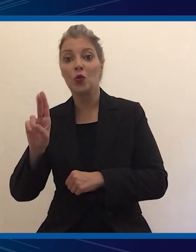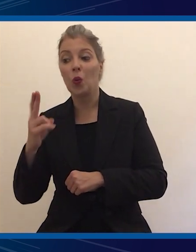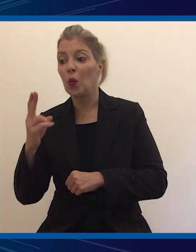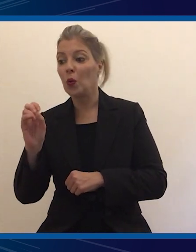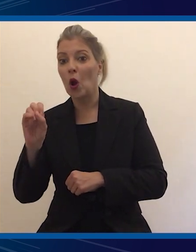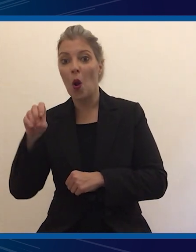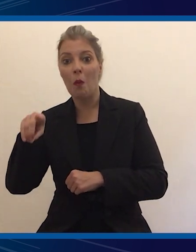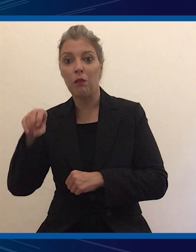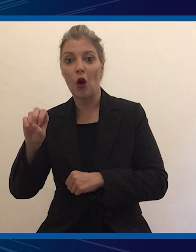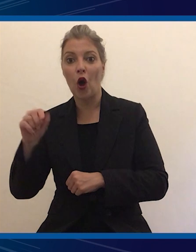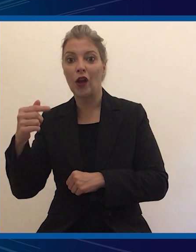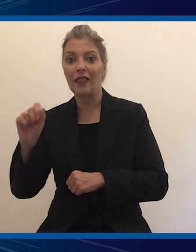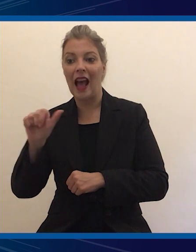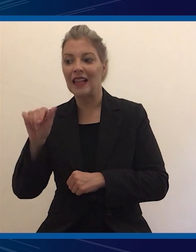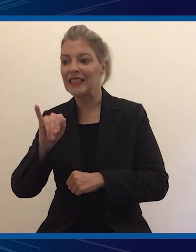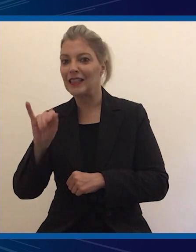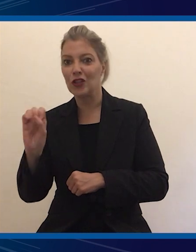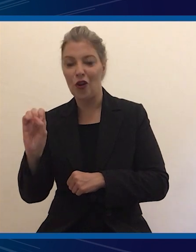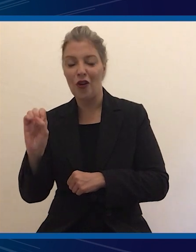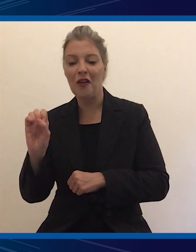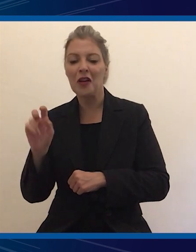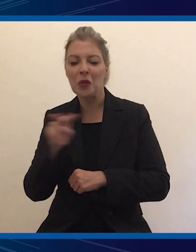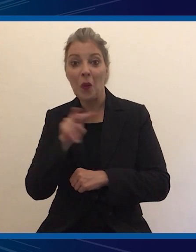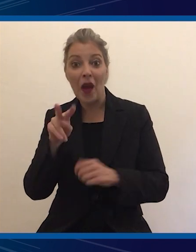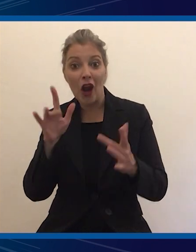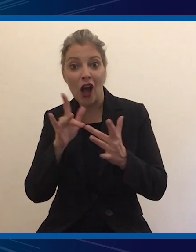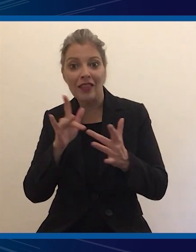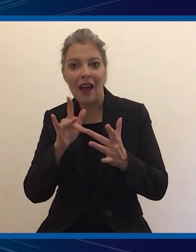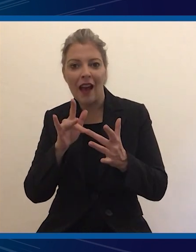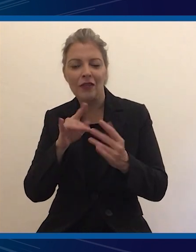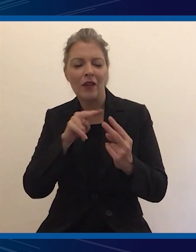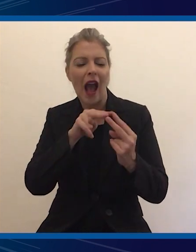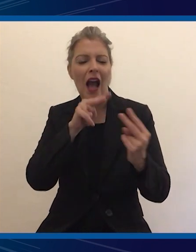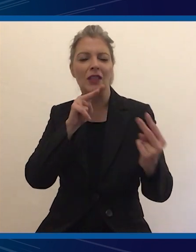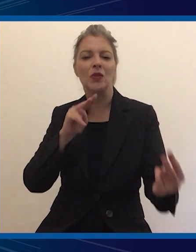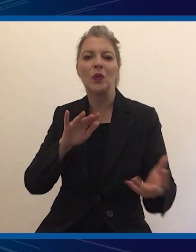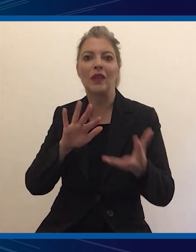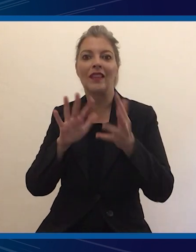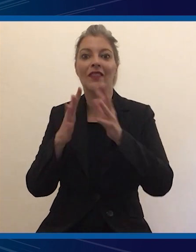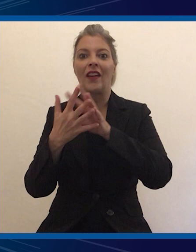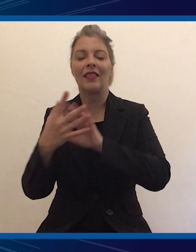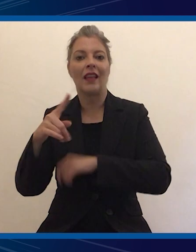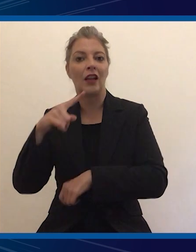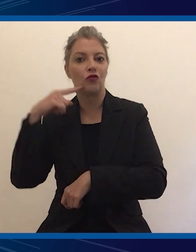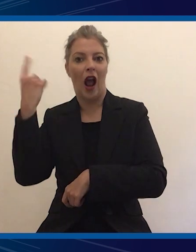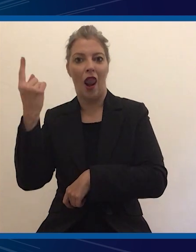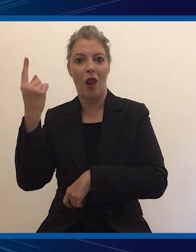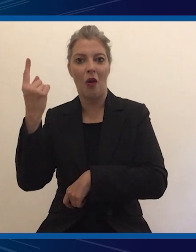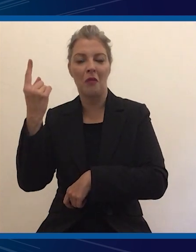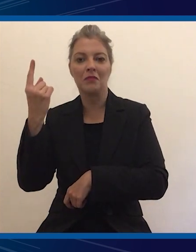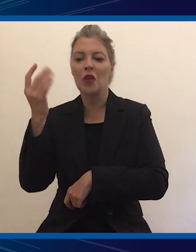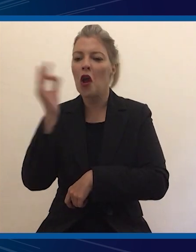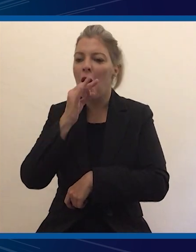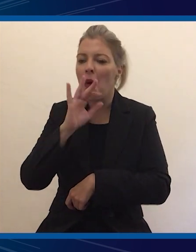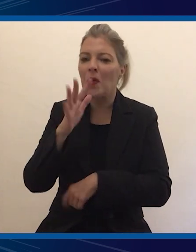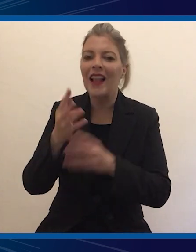contaminato dalle striature color ambra dello iodio e dal bianco impercettibile dello